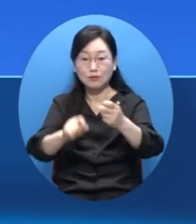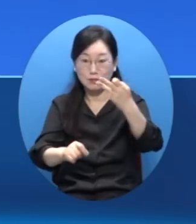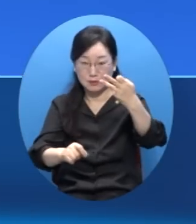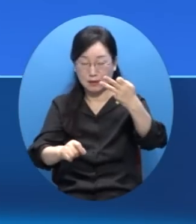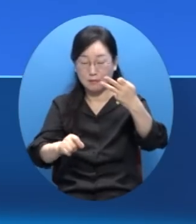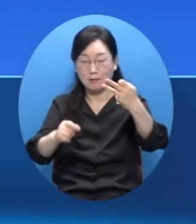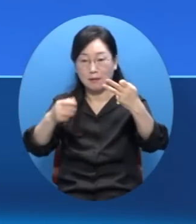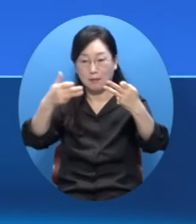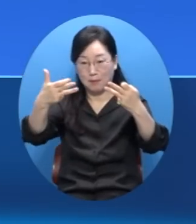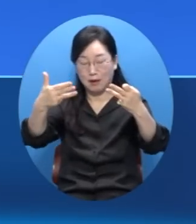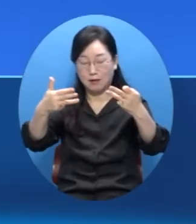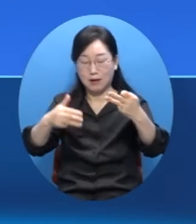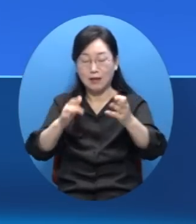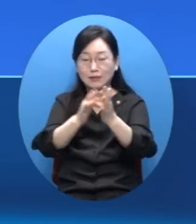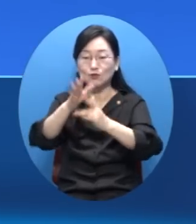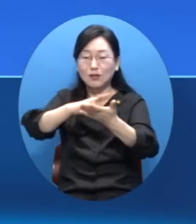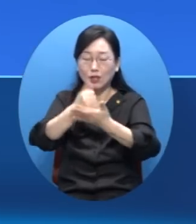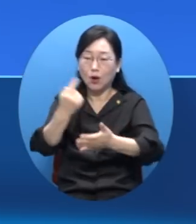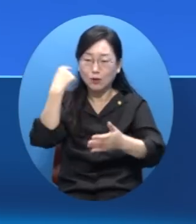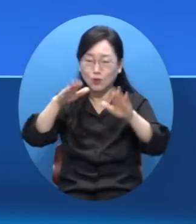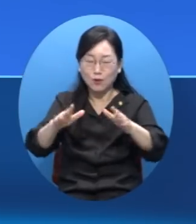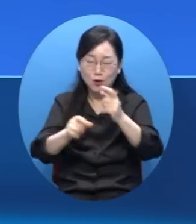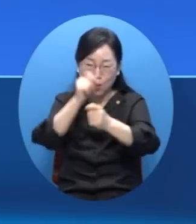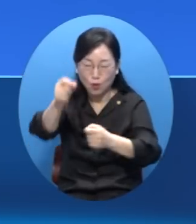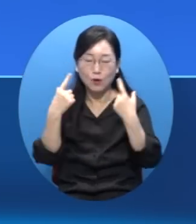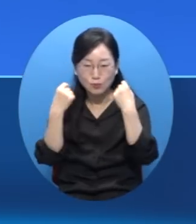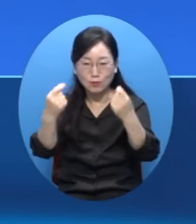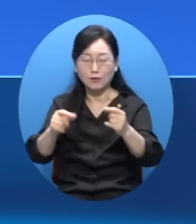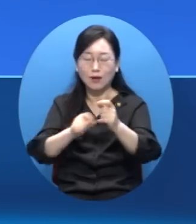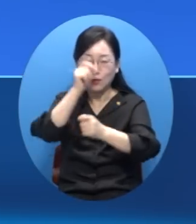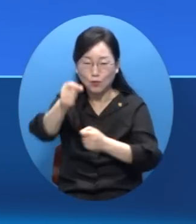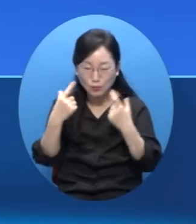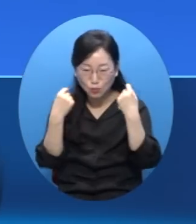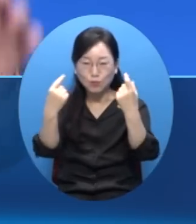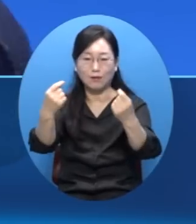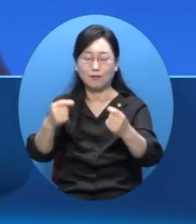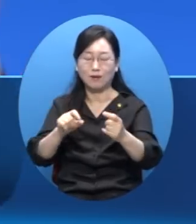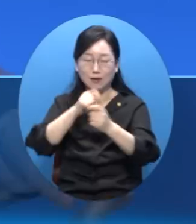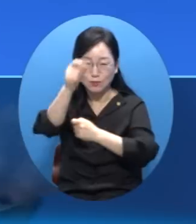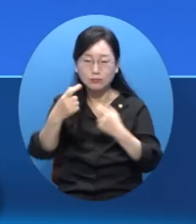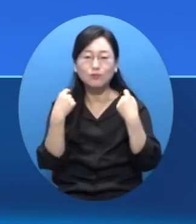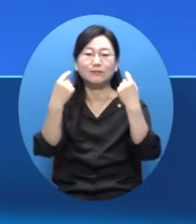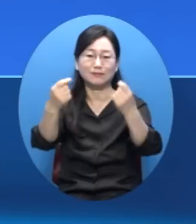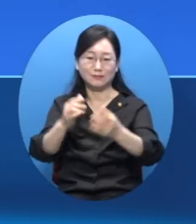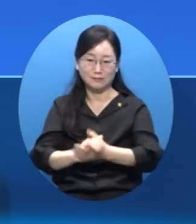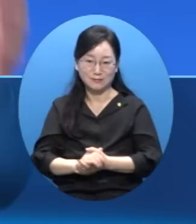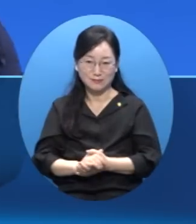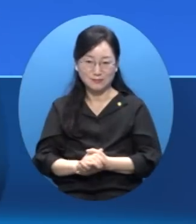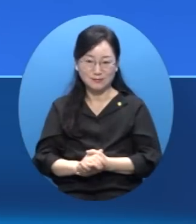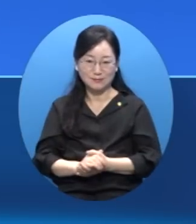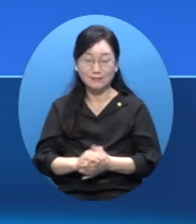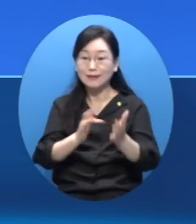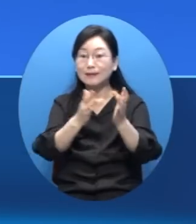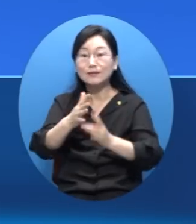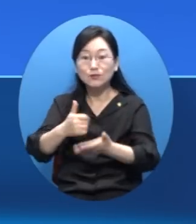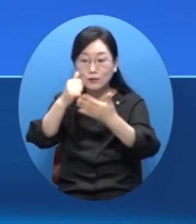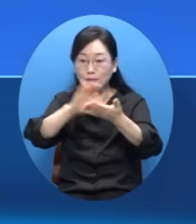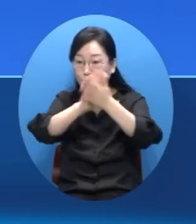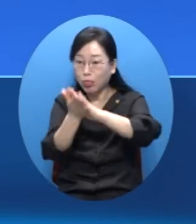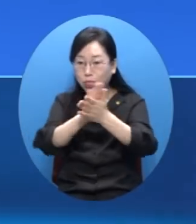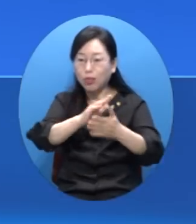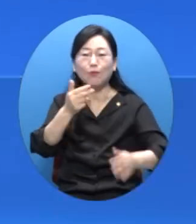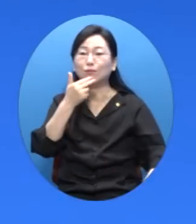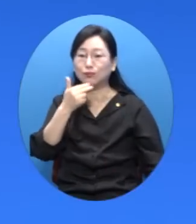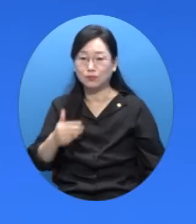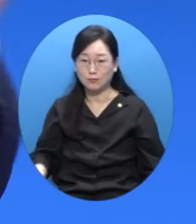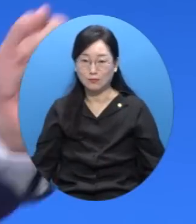그리스도는 어제나 오리라 영원토록 동일하시니라. 영원토록 동일하시니라. 영원토록 동일하시니라. 예수님은 변하신 적이